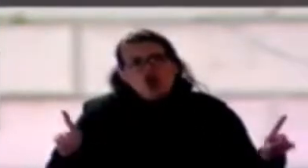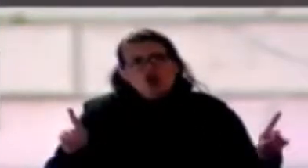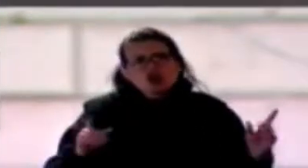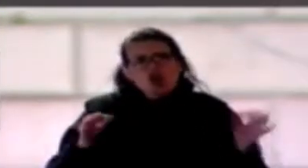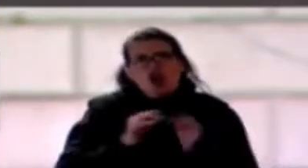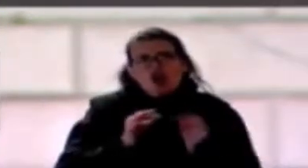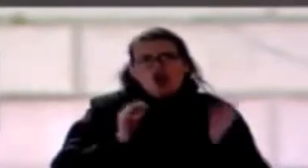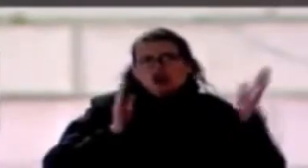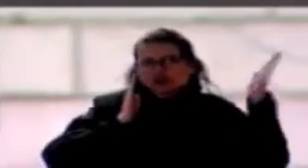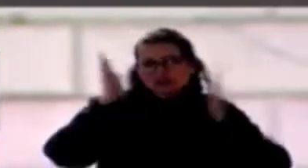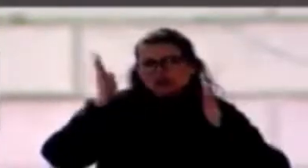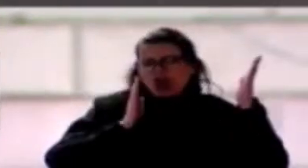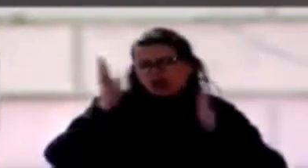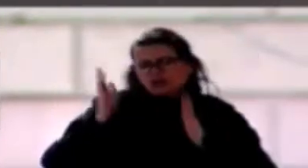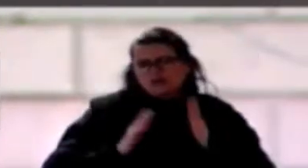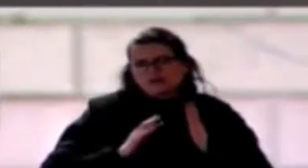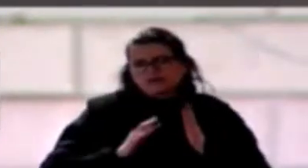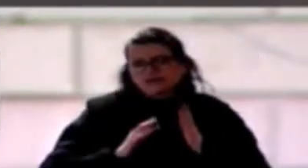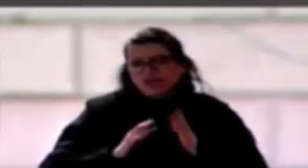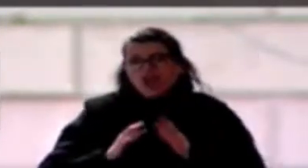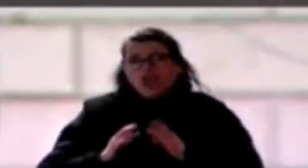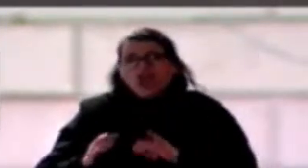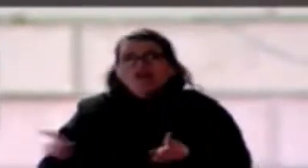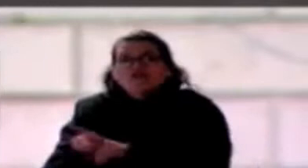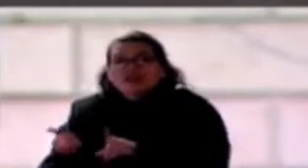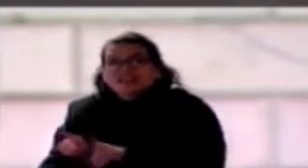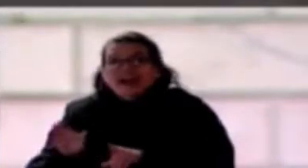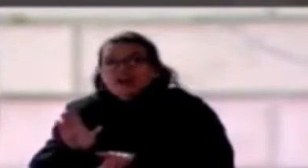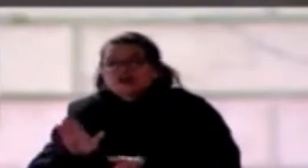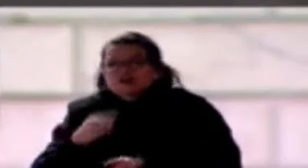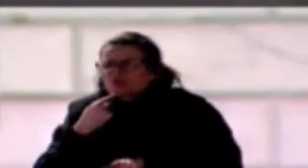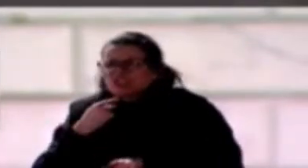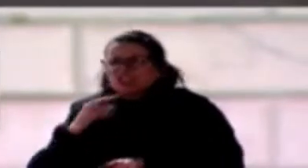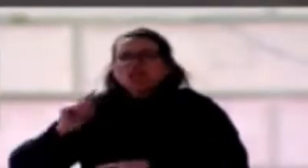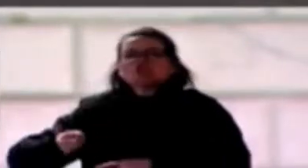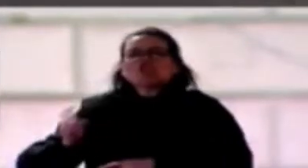suo fratello, perché Giovanni Falcone era veramente fratello di Paolo,